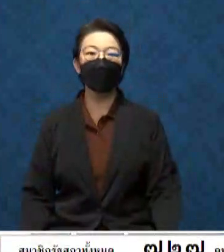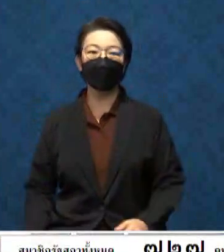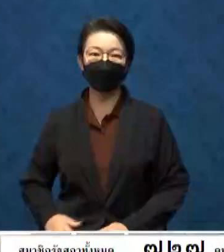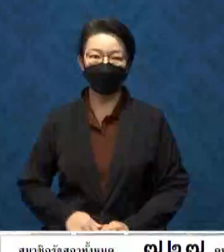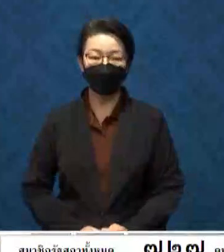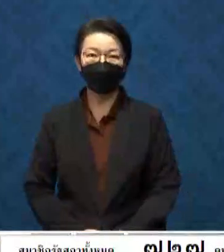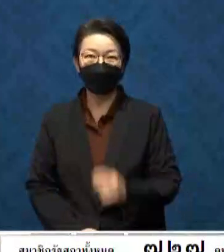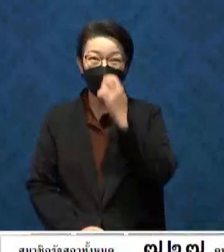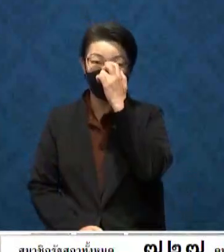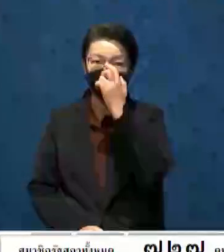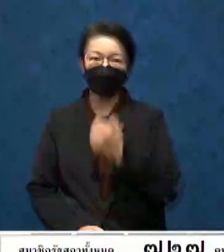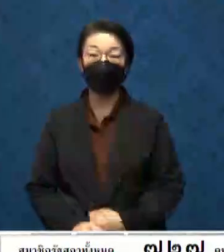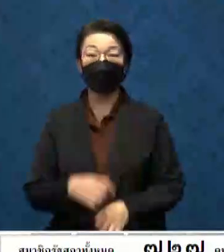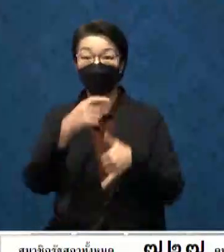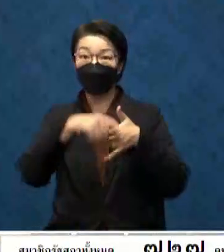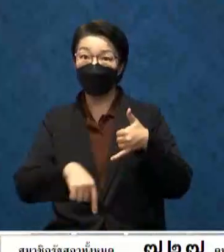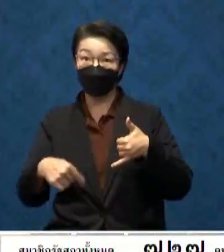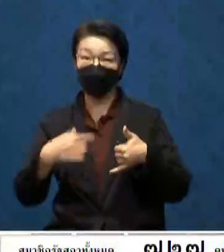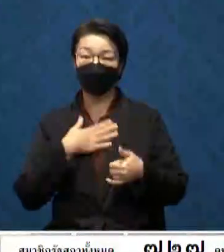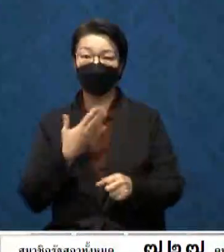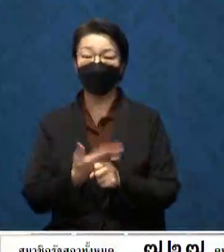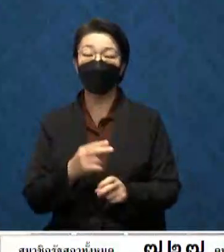ชิกรัฐสภา